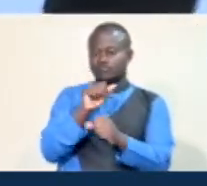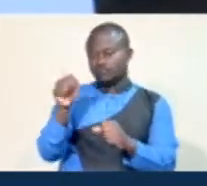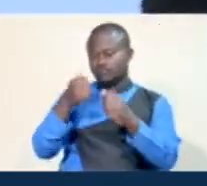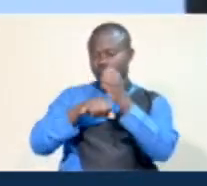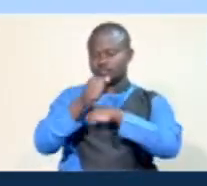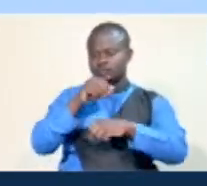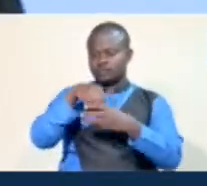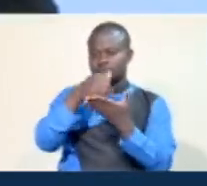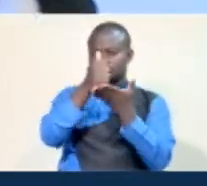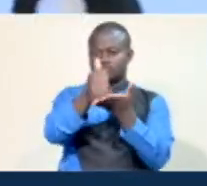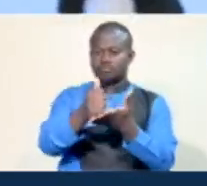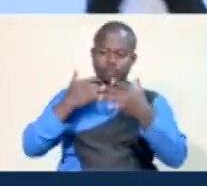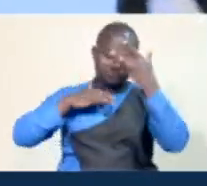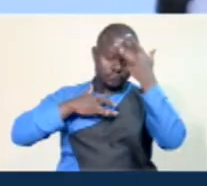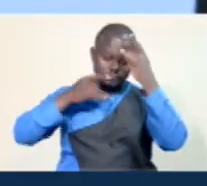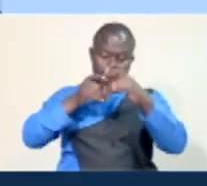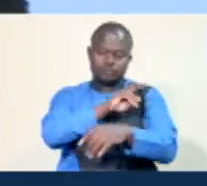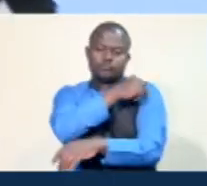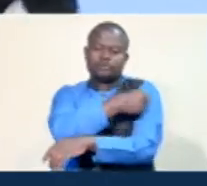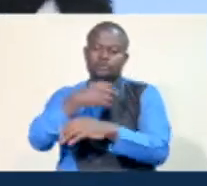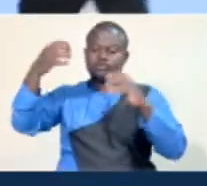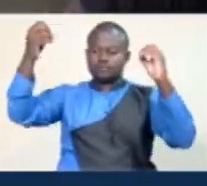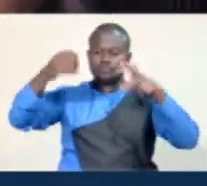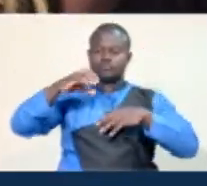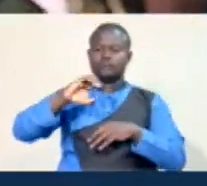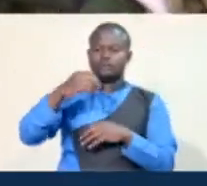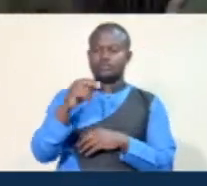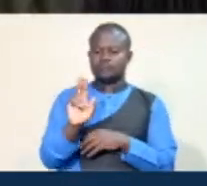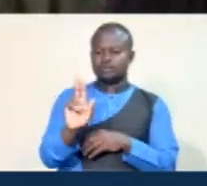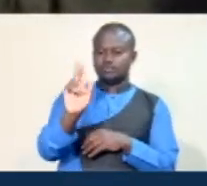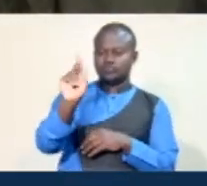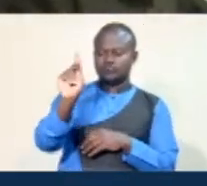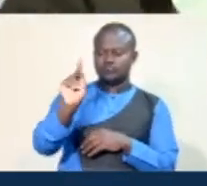bikorwa birimo gufasha abarwayi ku bitaro bya Kaminuza bya Kigali CHUK.